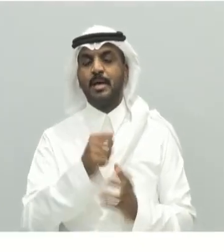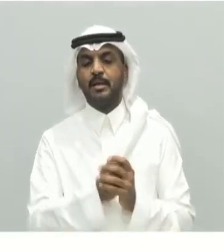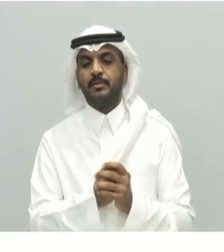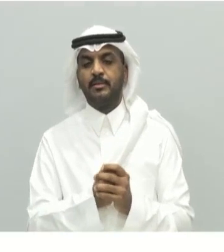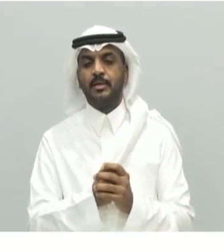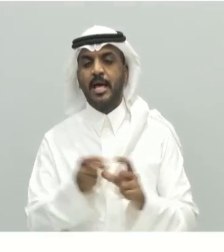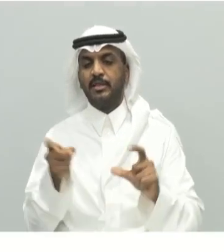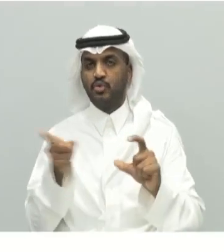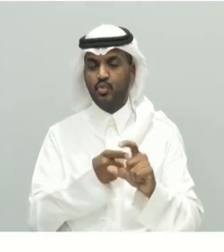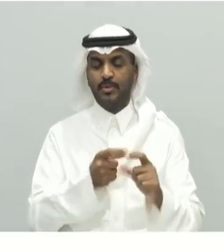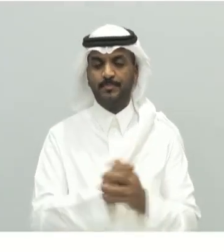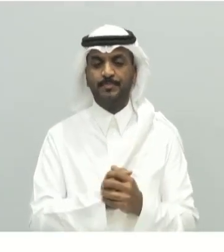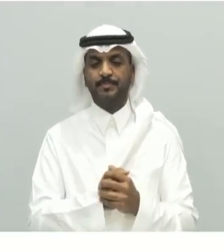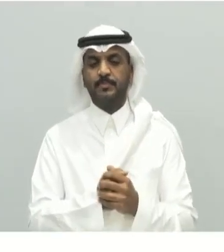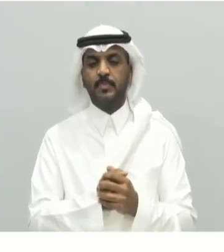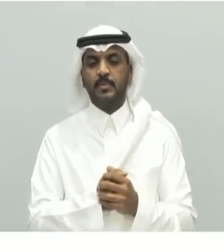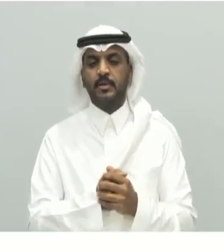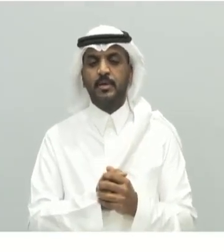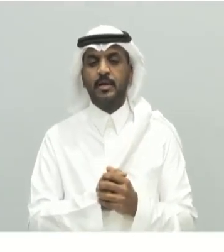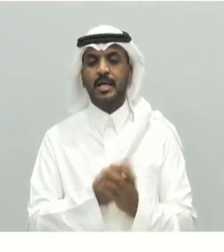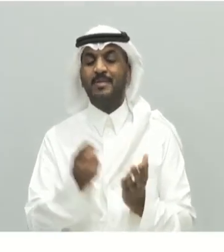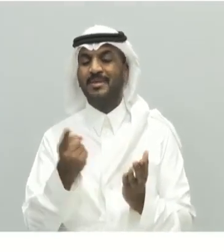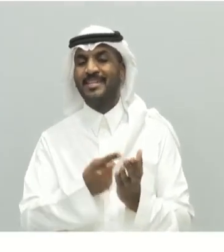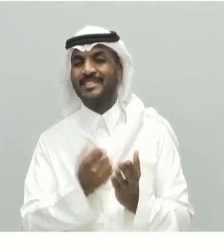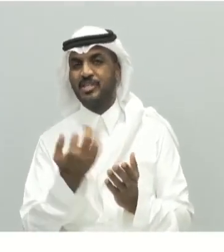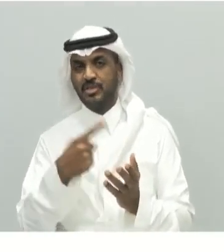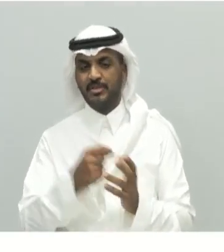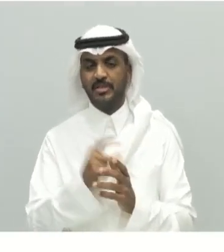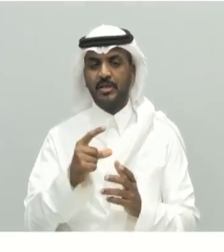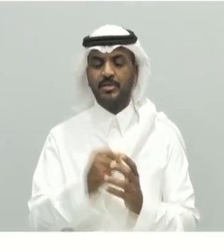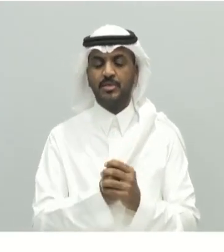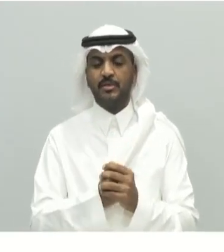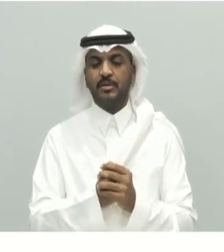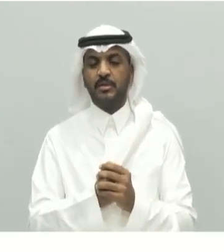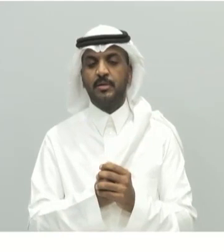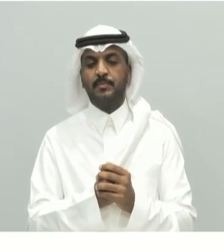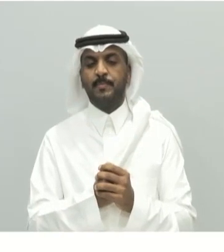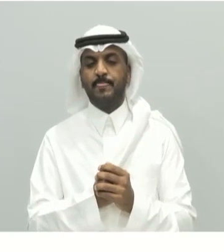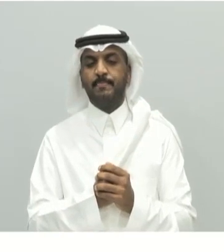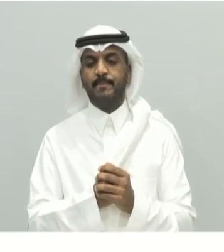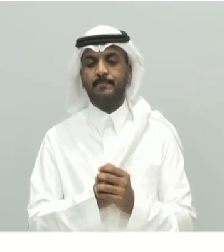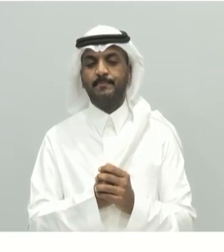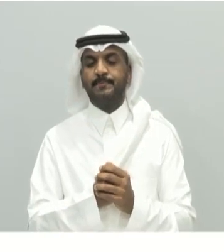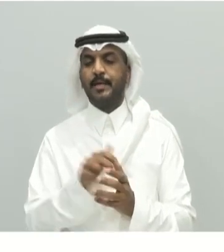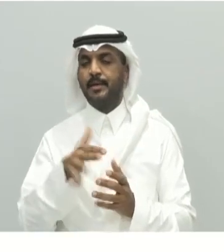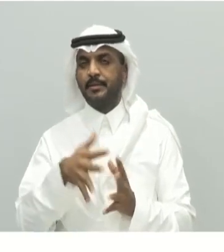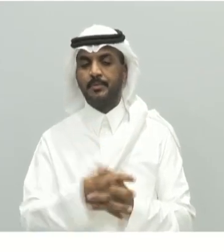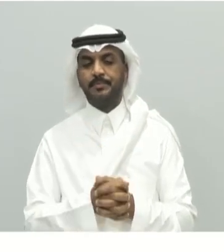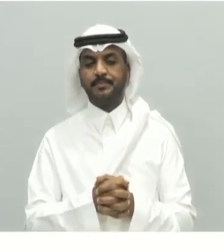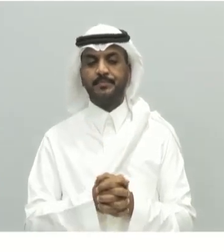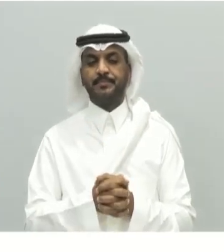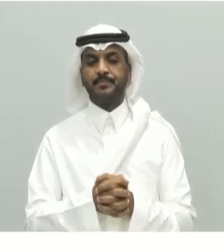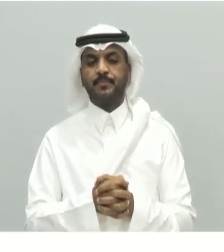شمال خط الاستواء على مدار 16 درجه عرضيه